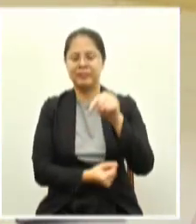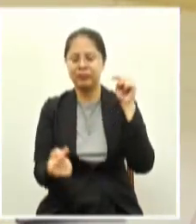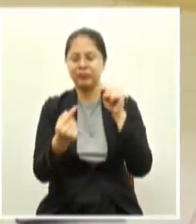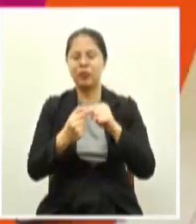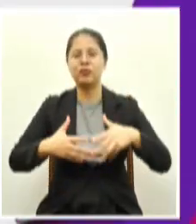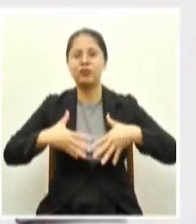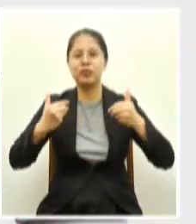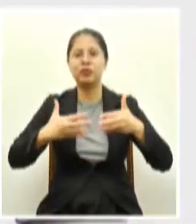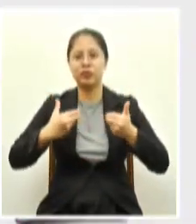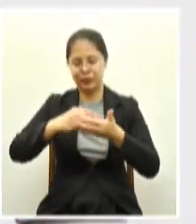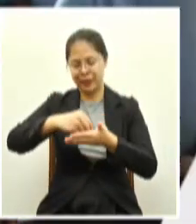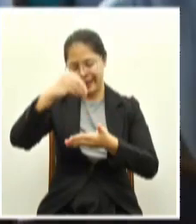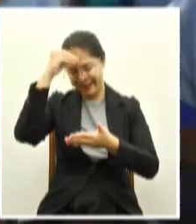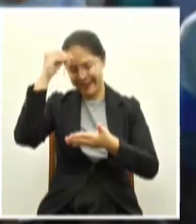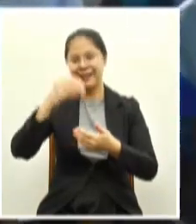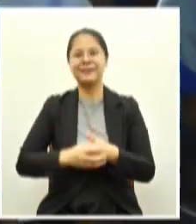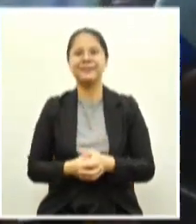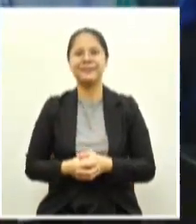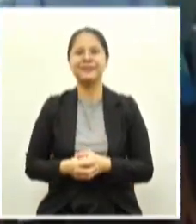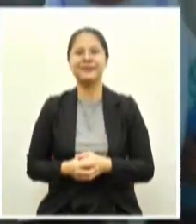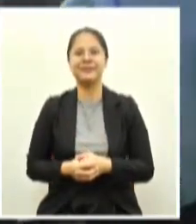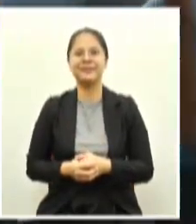ก็ได้ค่ะ ตาดู